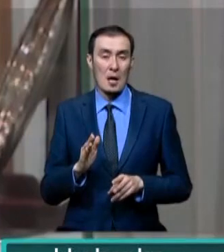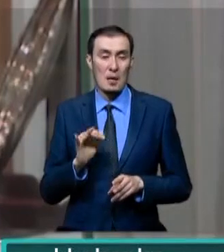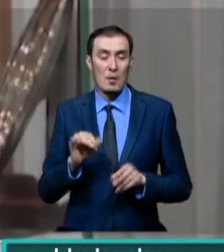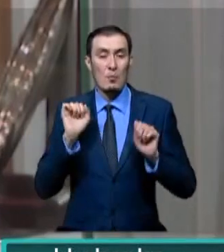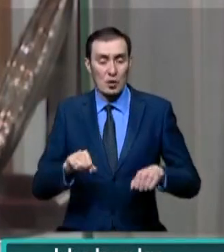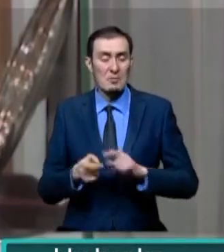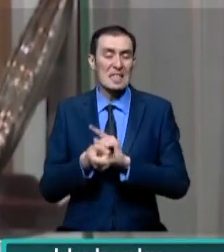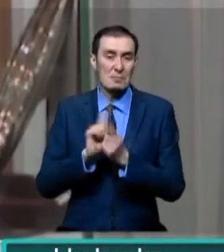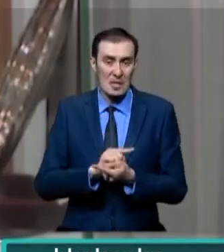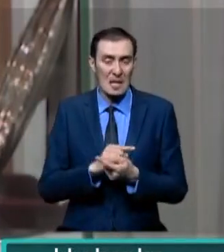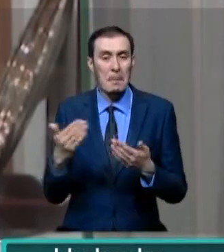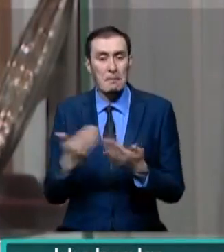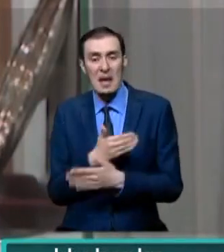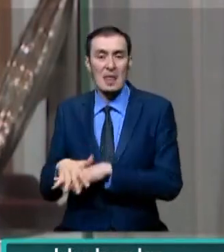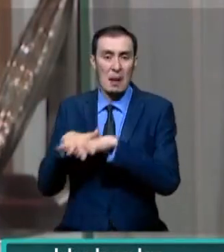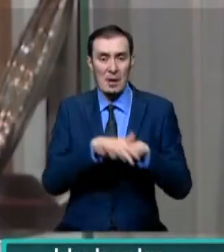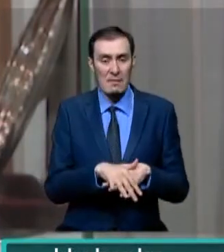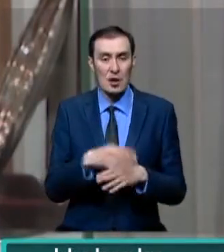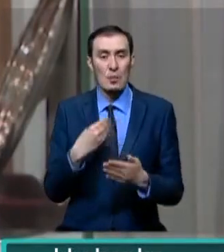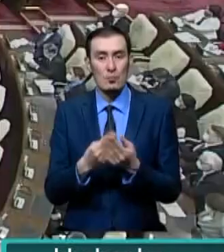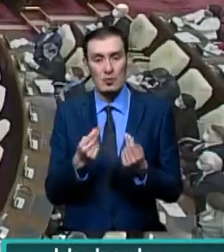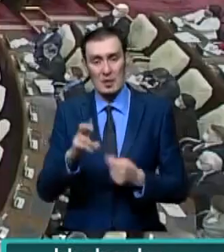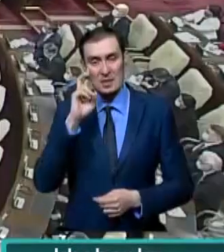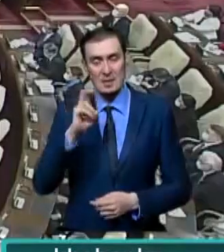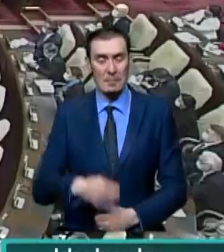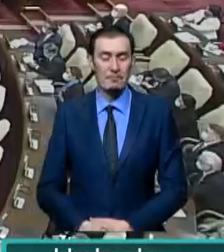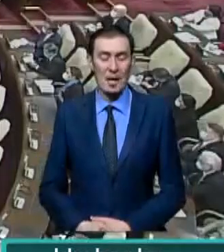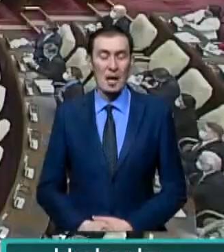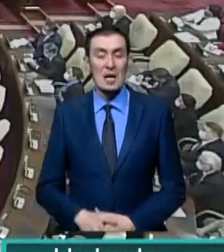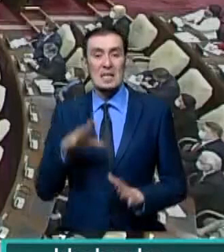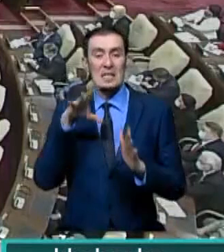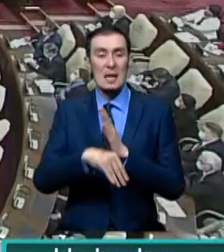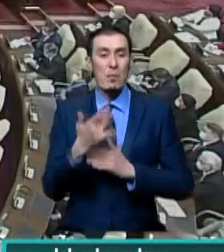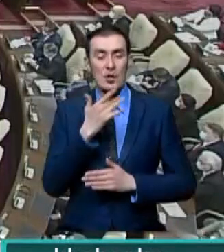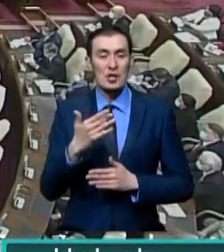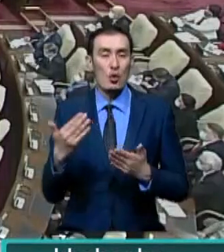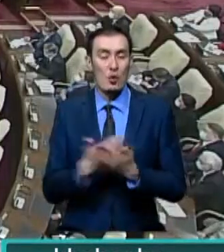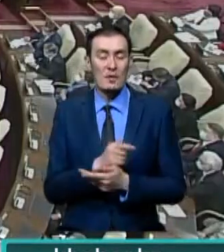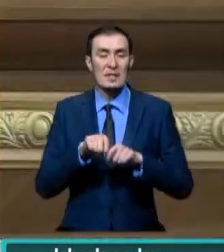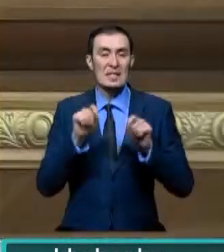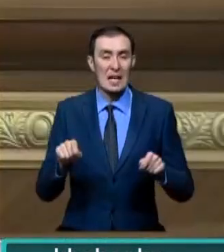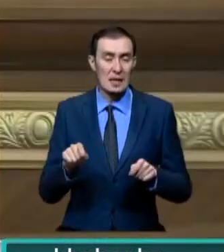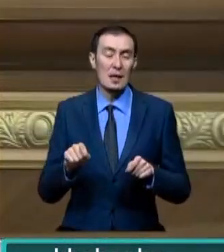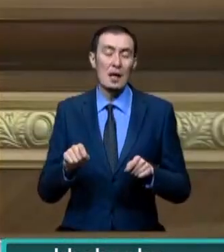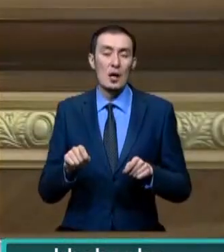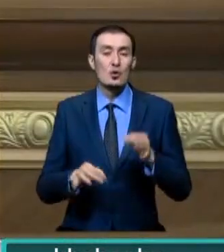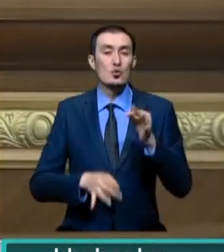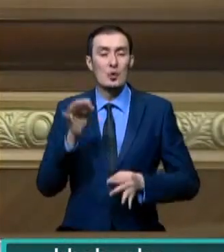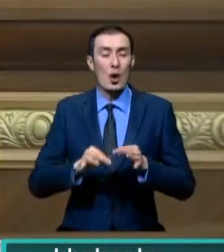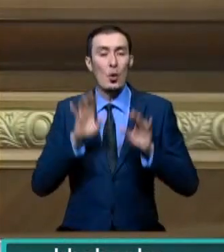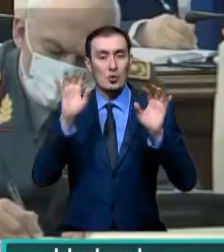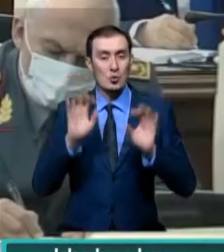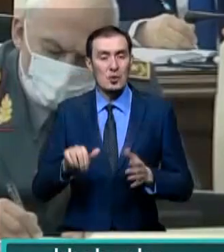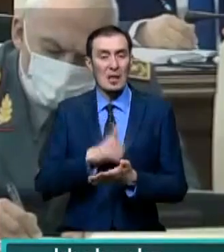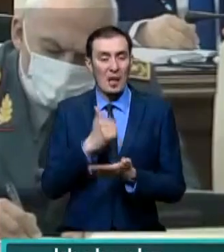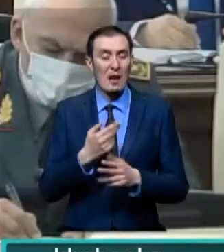сможем изменить или перенаправить те или иные бюджетные средства. Среди политических новшеств – создание Конституционного суда, кандидатуру